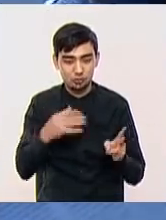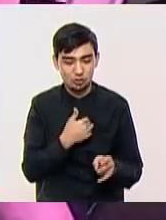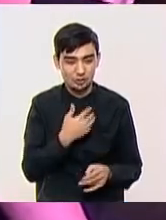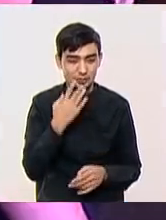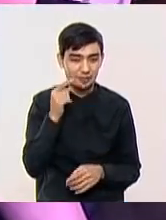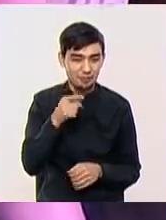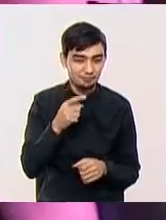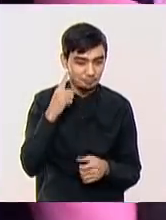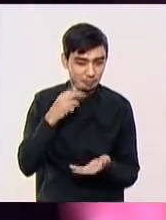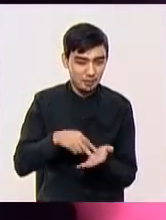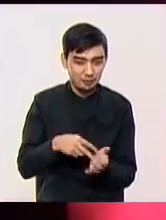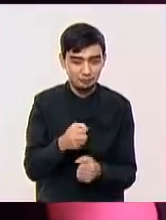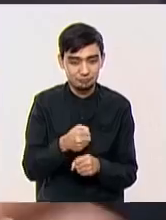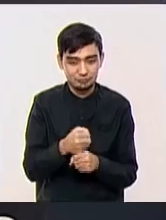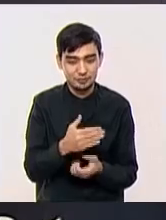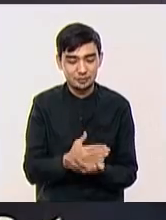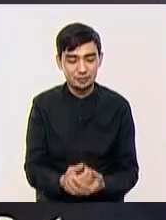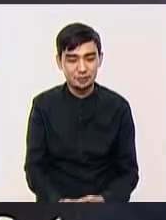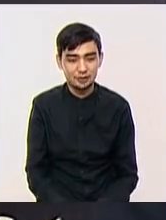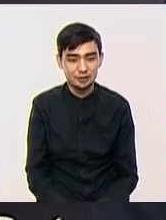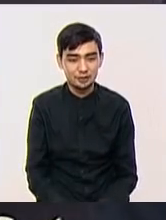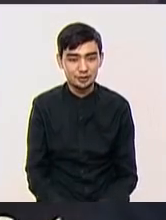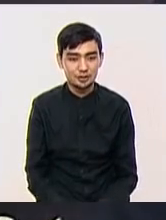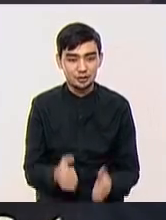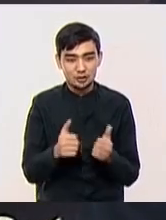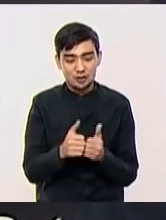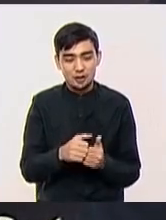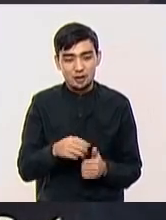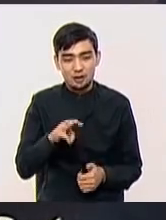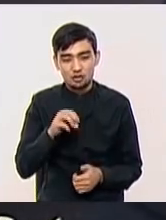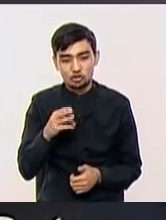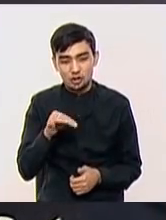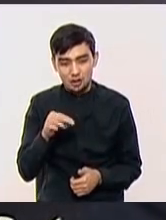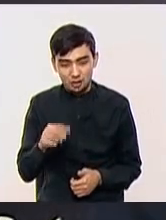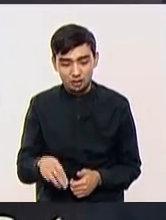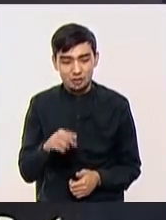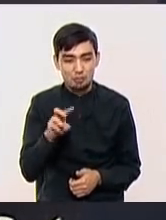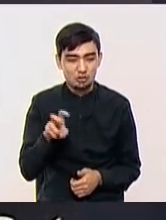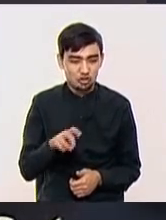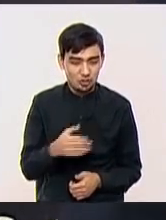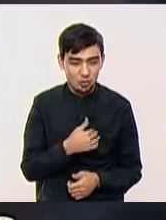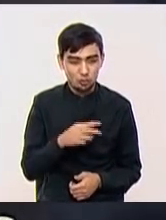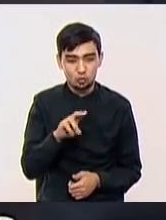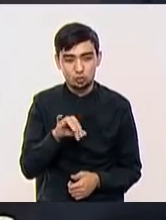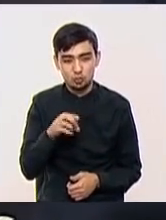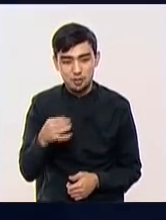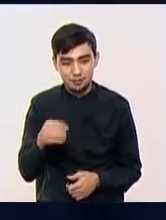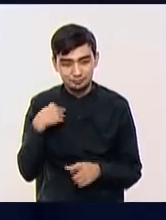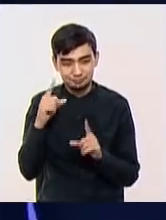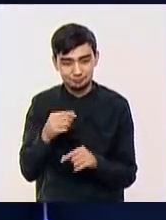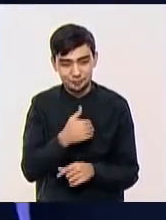шетелде жасау жоспарда бар екен. Көрші елдер, Ташкент, Бішкектерге барғымыз келеді. Енді Дубайда жоспарымыз бар, енді Құдай қаласа